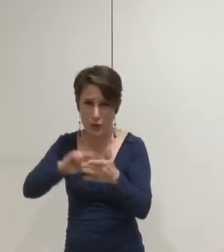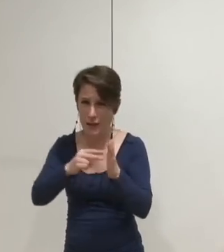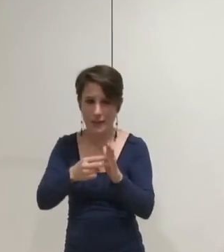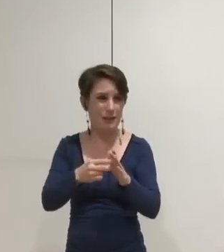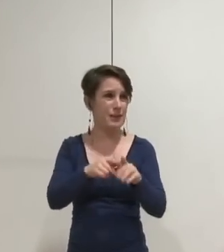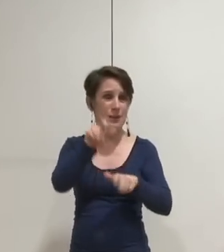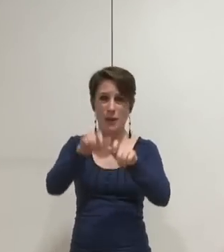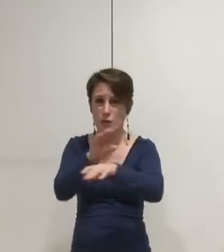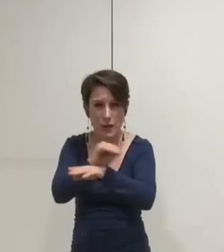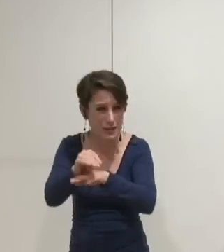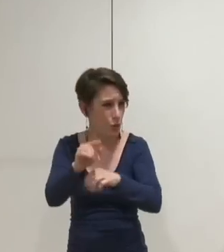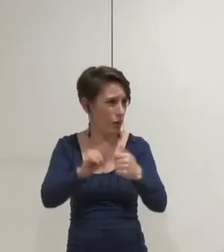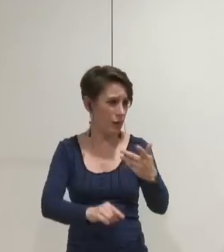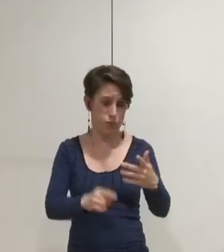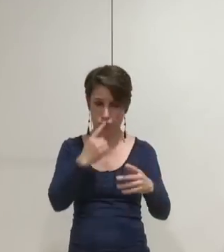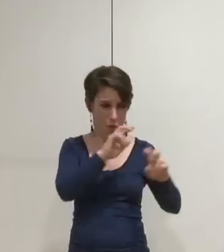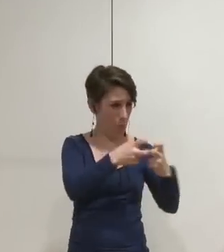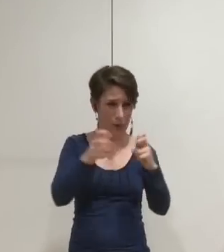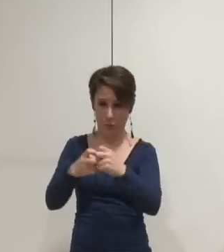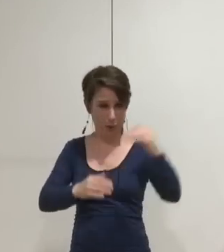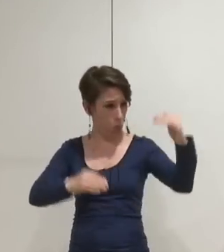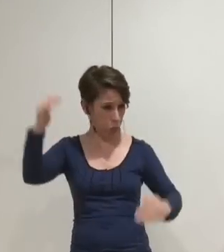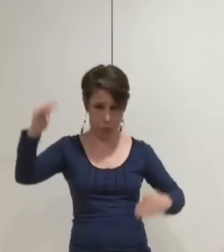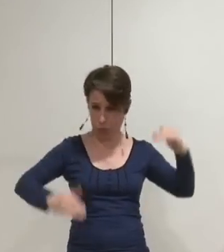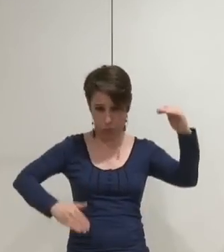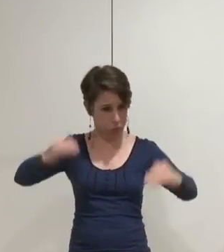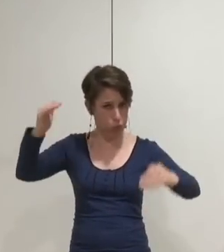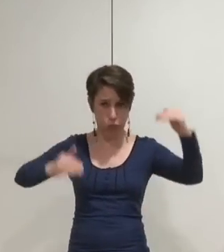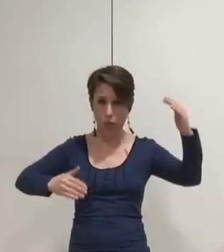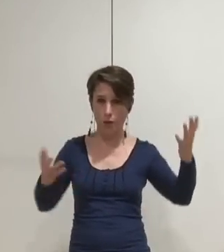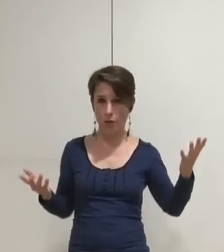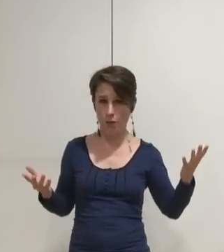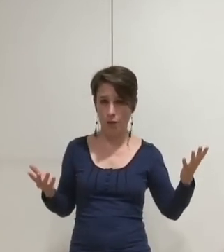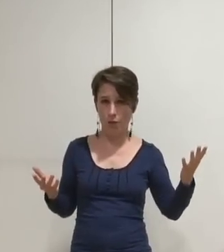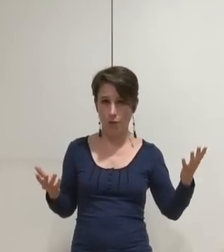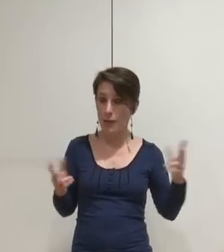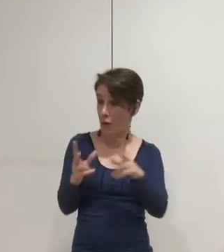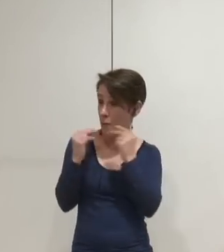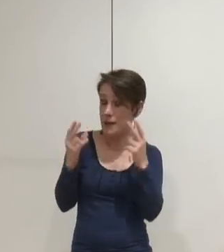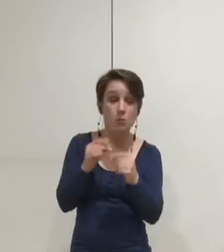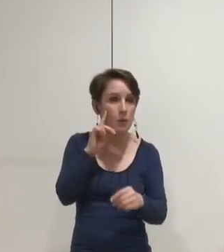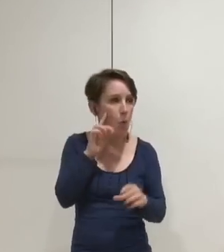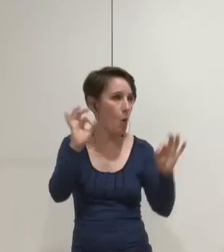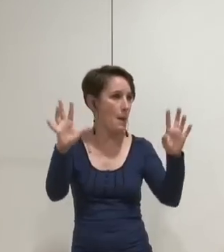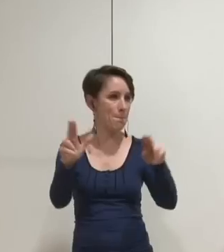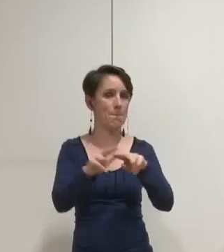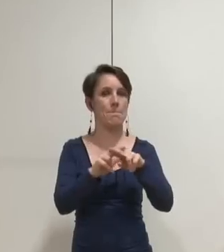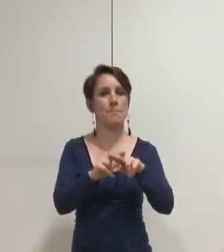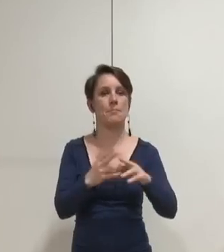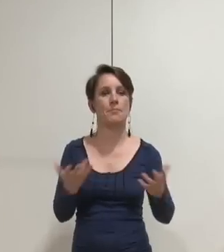personnel de sécurité et cetera donc nous about il son à deux sommes très différentes mais sans explication pour autant alors